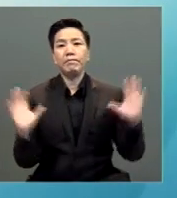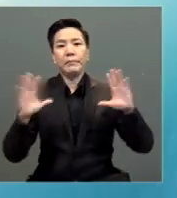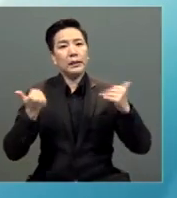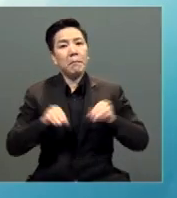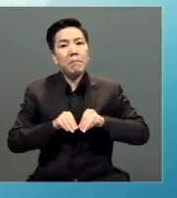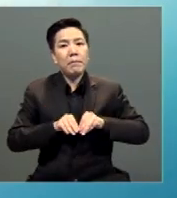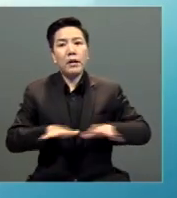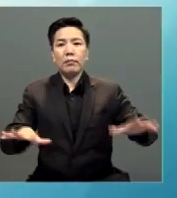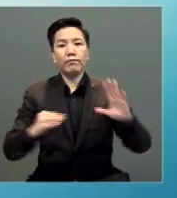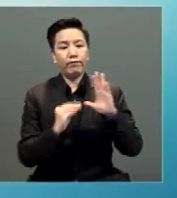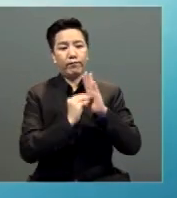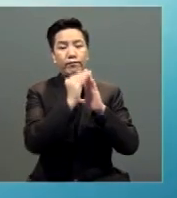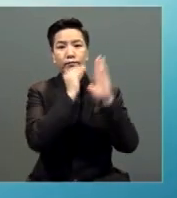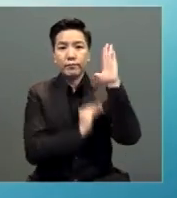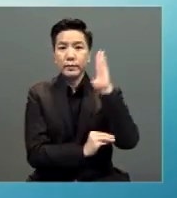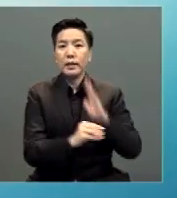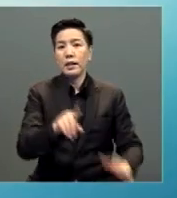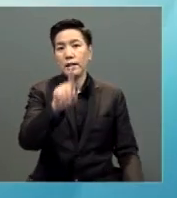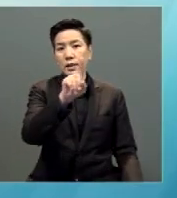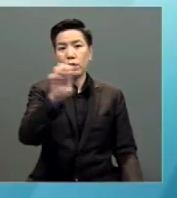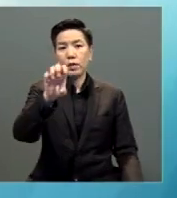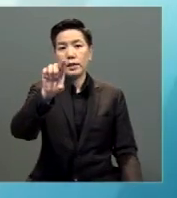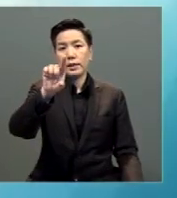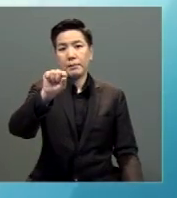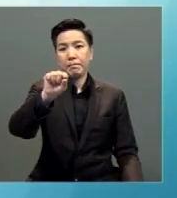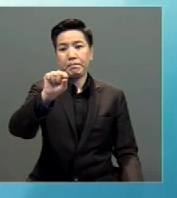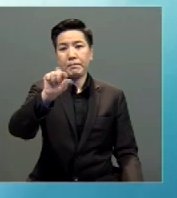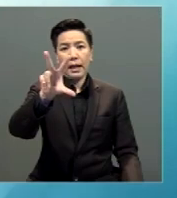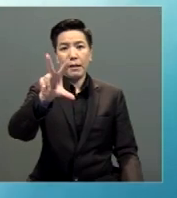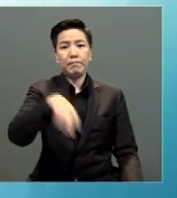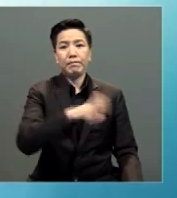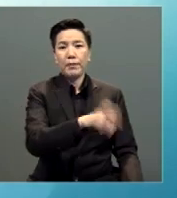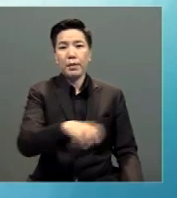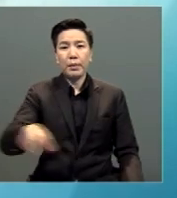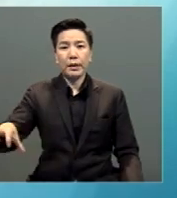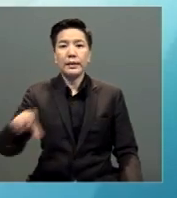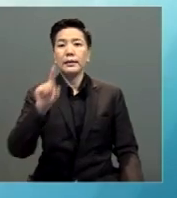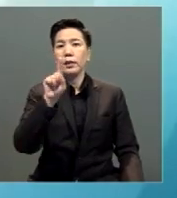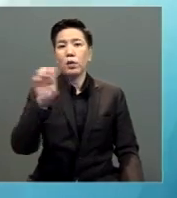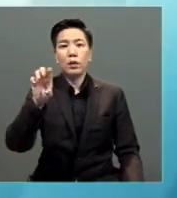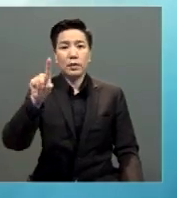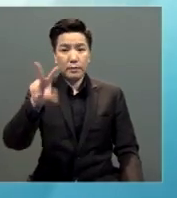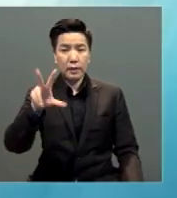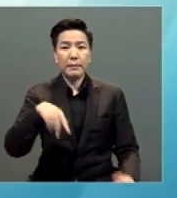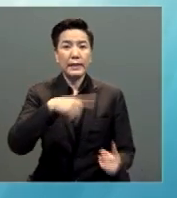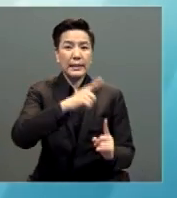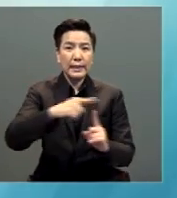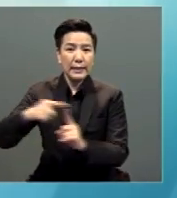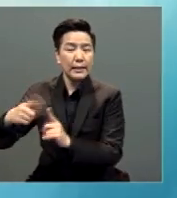ครับทำได้ถึง123แห่งนะครับเรียกว่าแห่งนะครับที่นะครับ